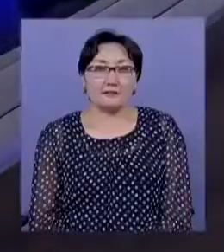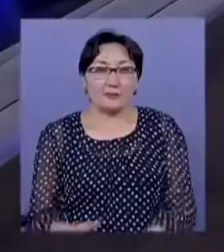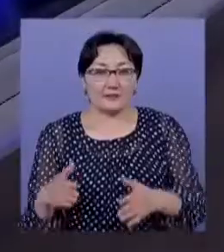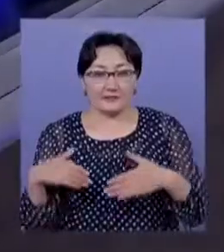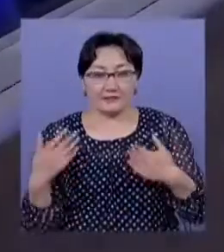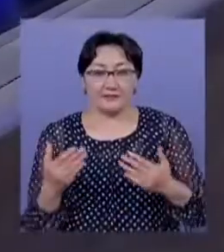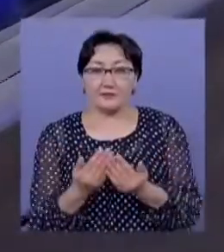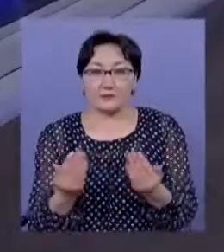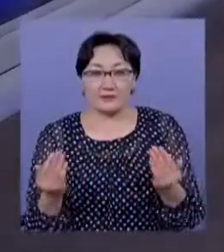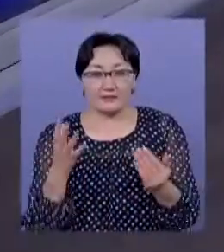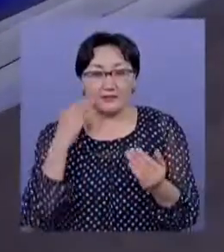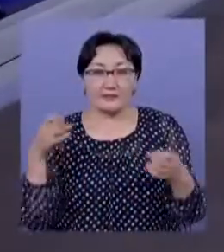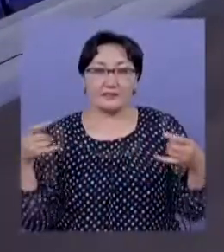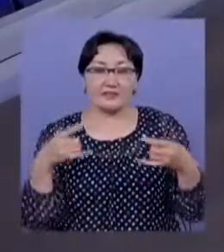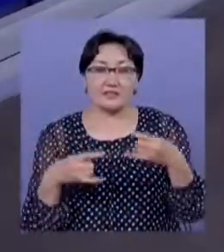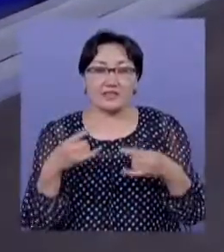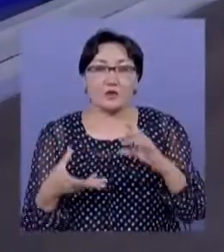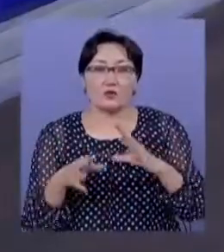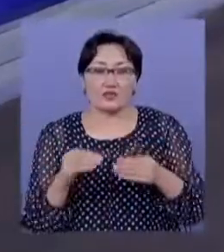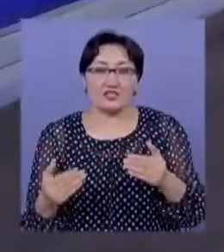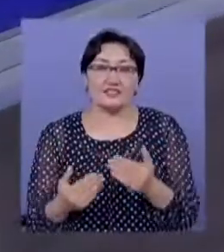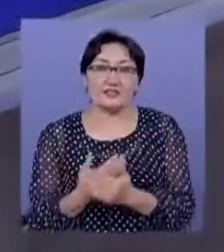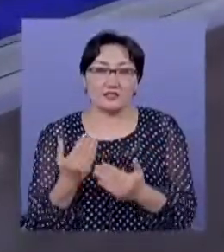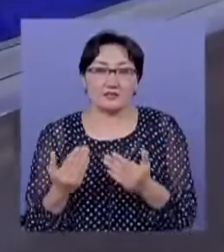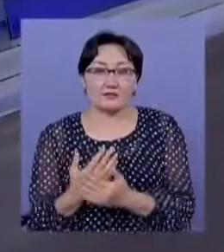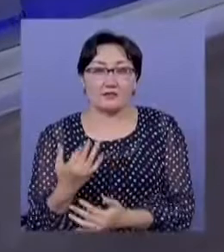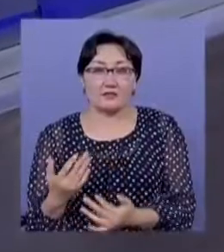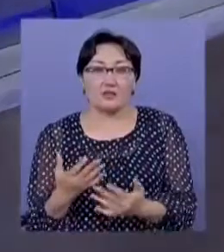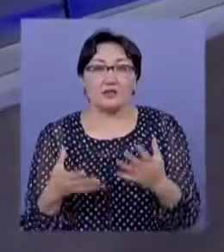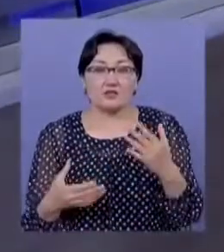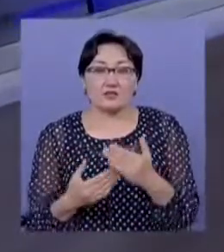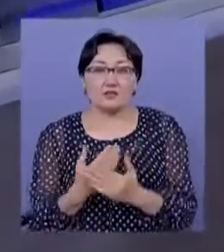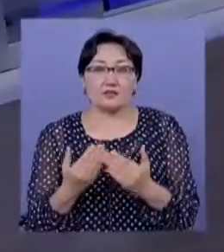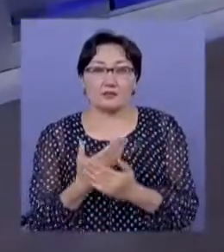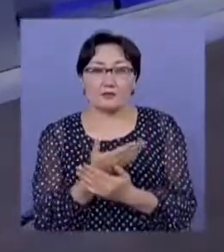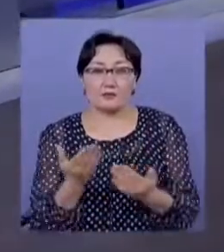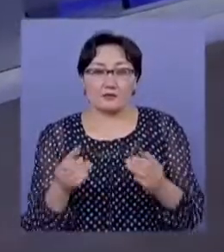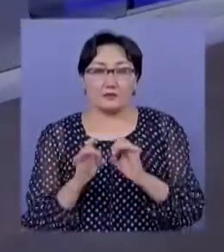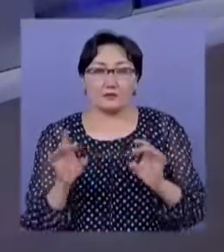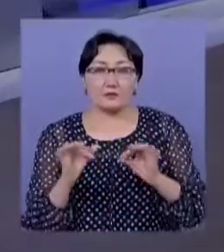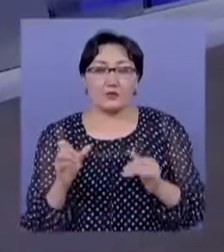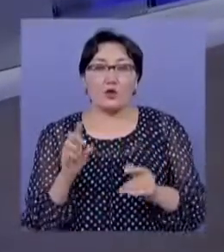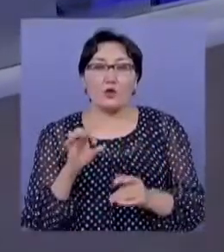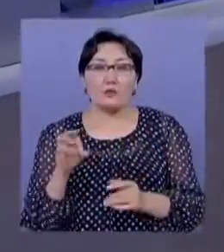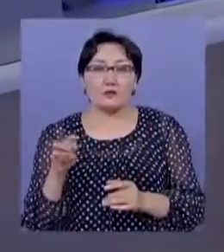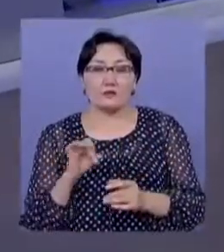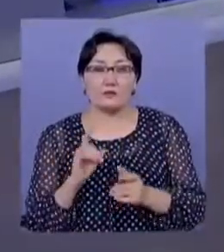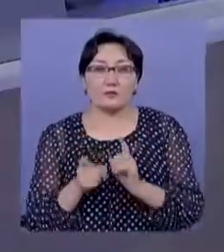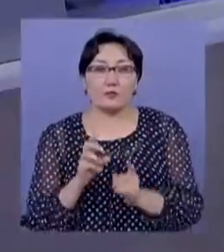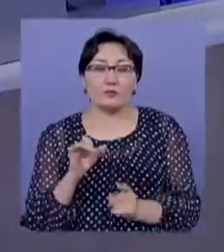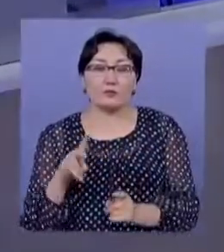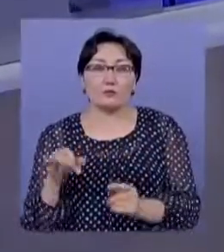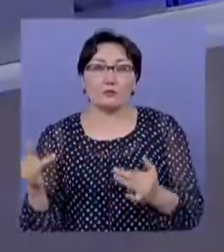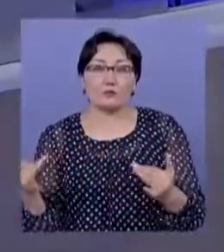Ассаламу алейкум ағайын, Алматы арнасының тікелей эфирінде қорытынды жаңалықтар. Студияда мен Өмір Әнуарбек және әріптесім Бұлбұл Қалнұрғызы.